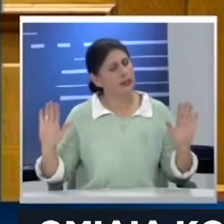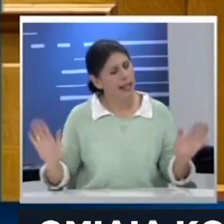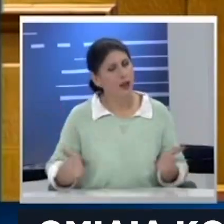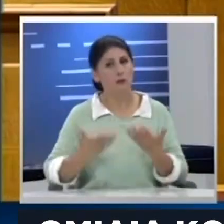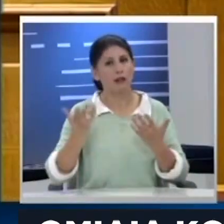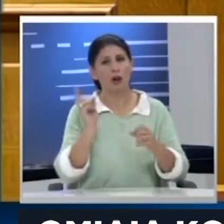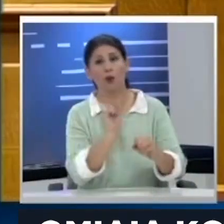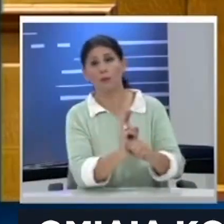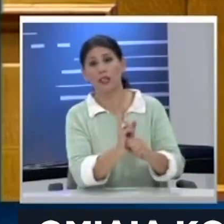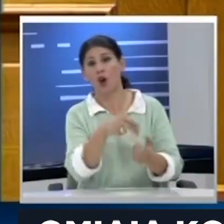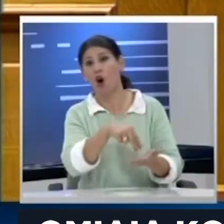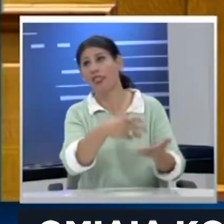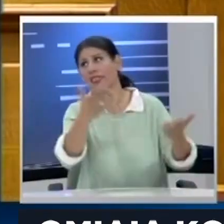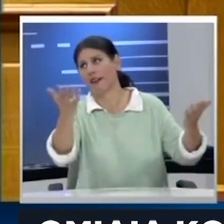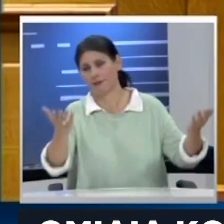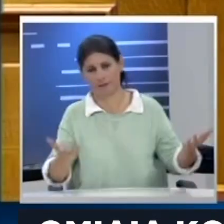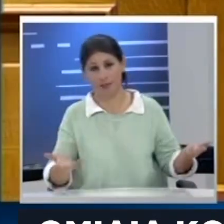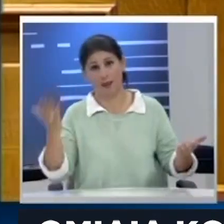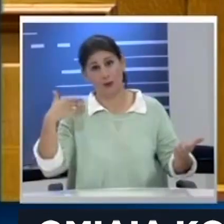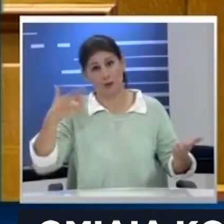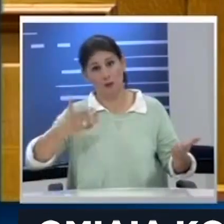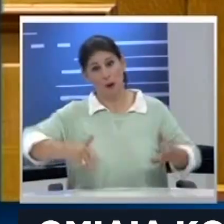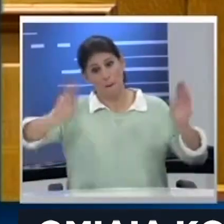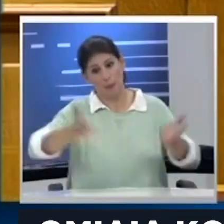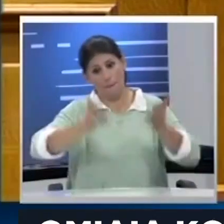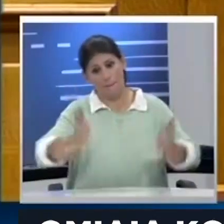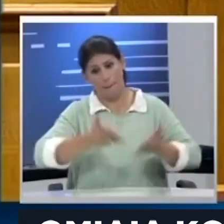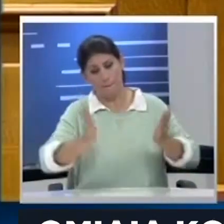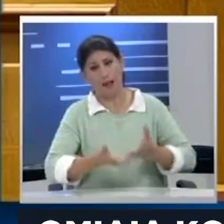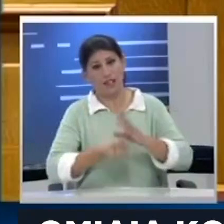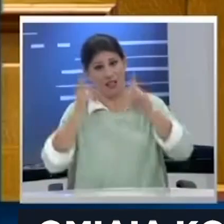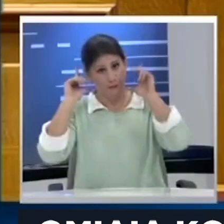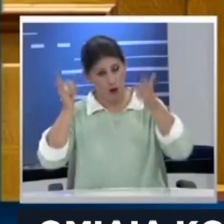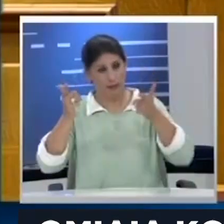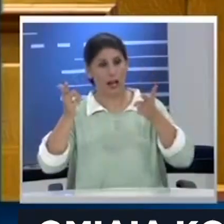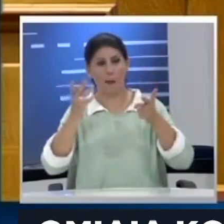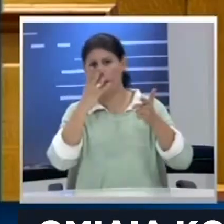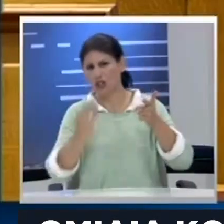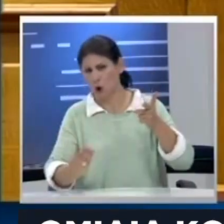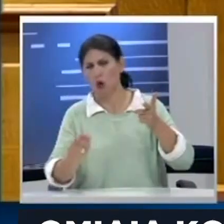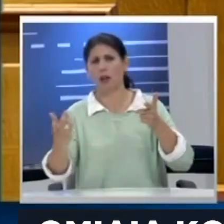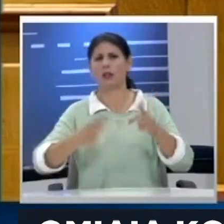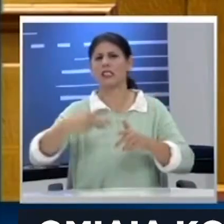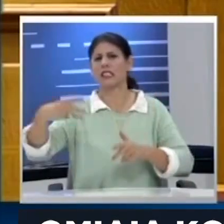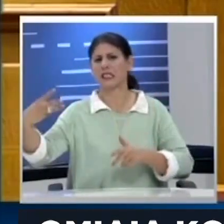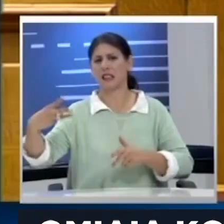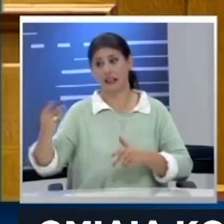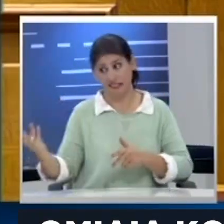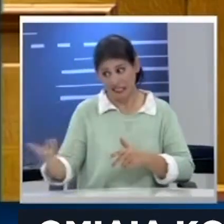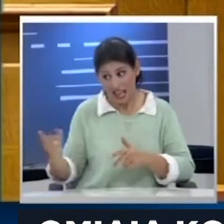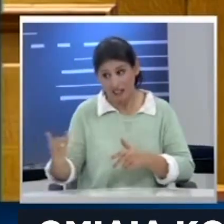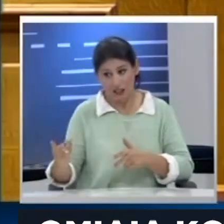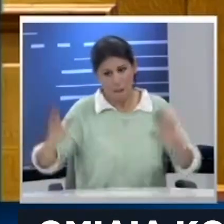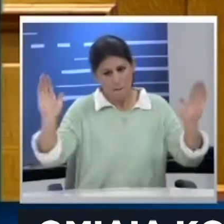έχουν απομείνει όρθια από τις παλιότερες κυβερνήσεις της Νέας Δημοκρατίας, του ΠΑΣΟΚ, του ΣΥΡΙΖΑ.